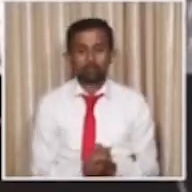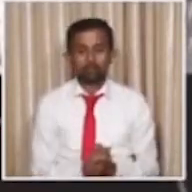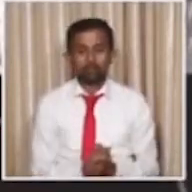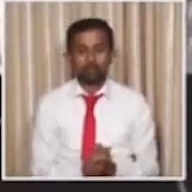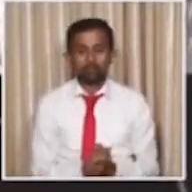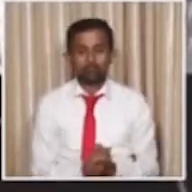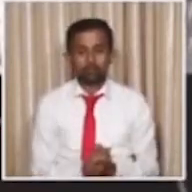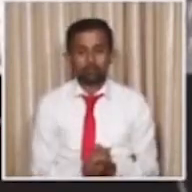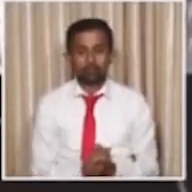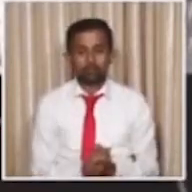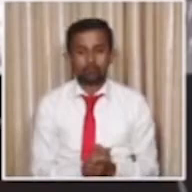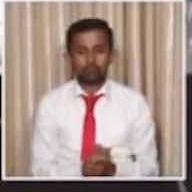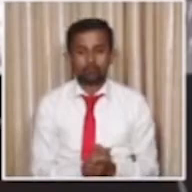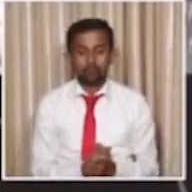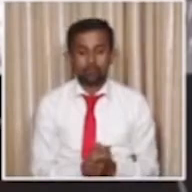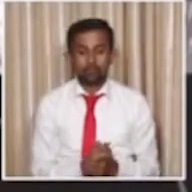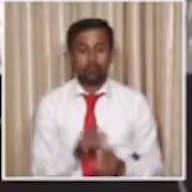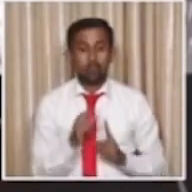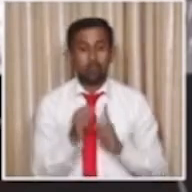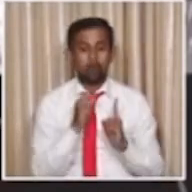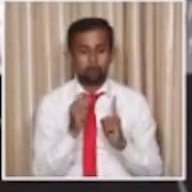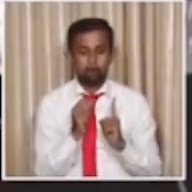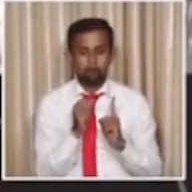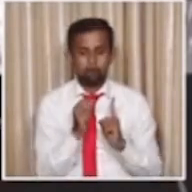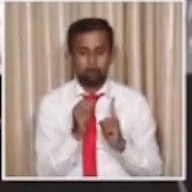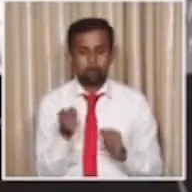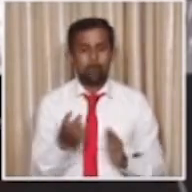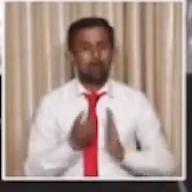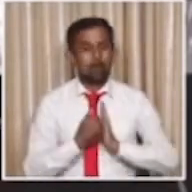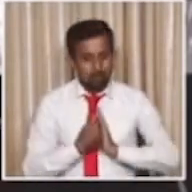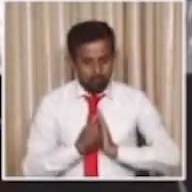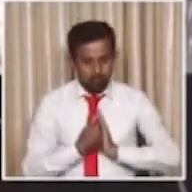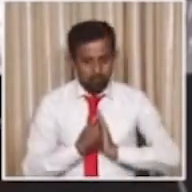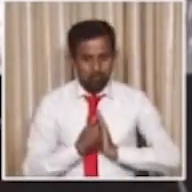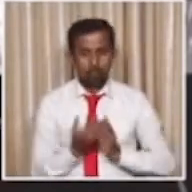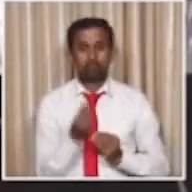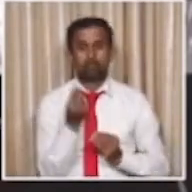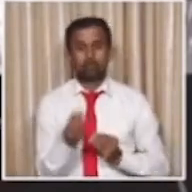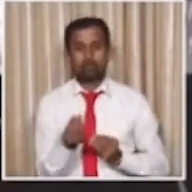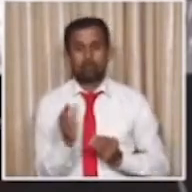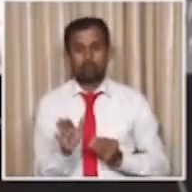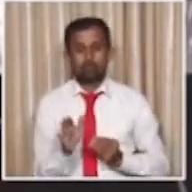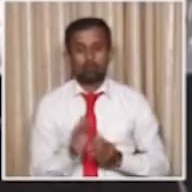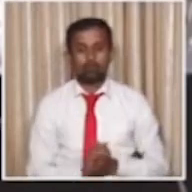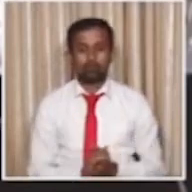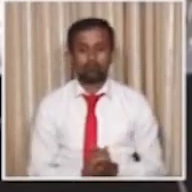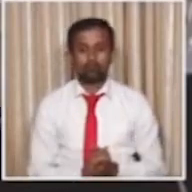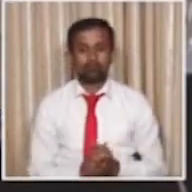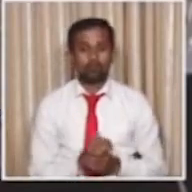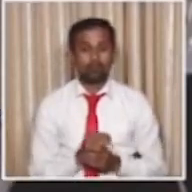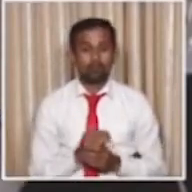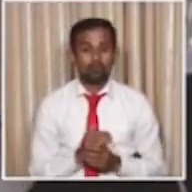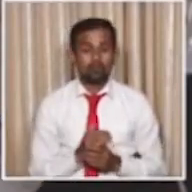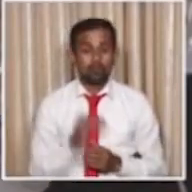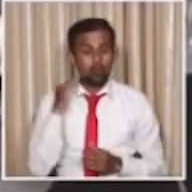ට්‍රයි ටු බ්‍රින්ග් සම් ඩිග්නිටි ටු දිස් පාර්ලිමන්ට් නවු. The people are rejected this parliament. People are rejected these people because of the way people